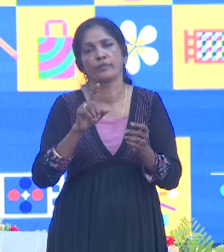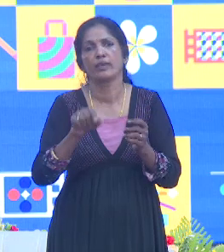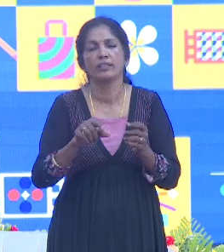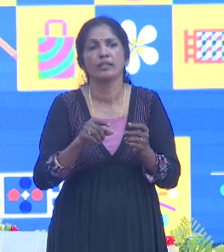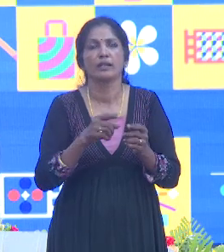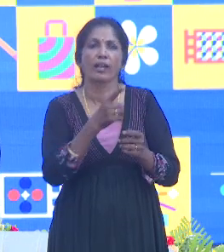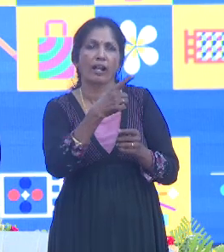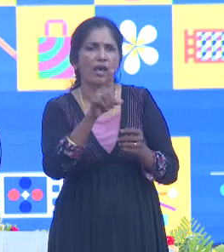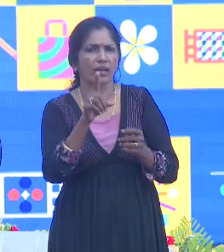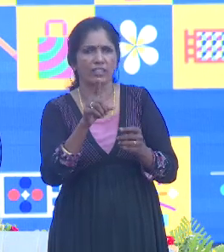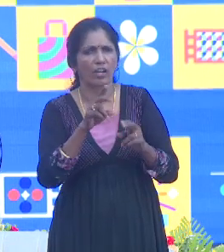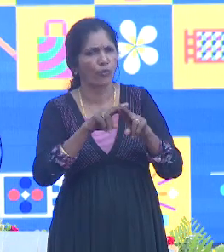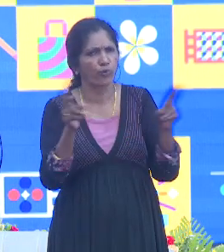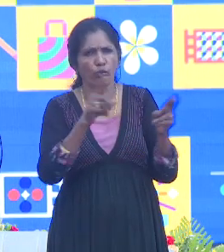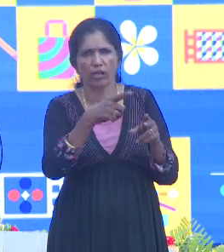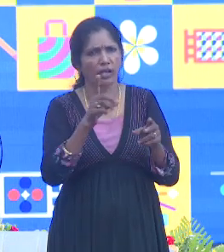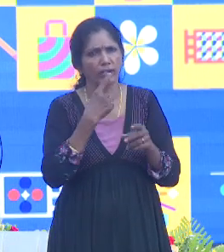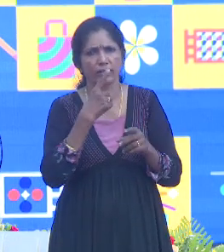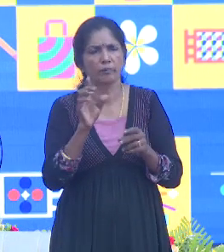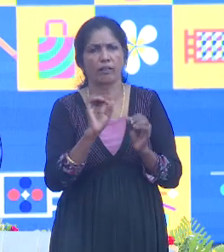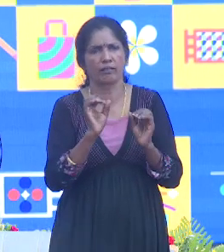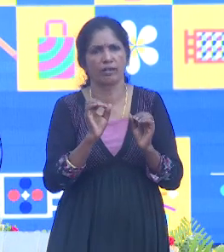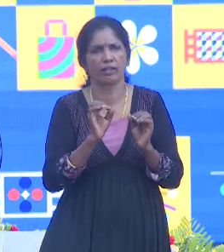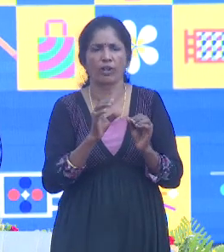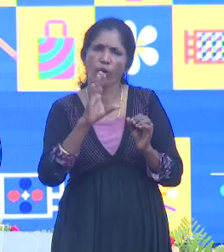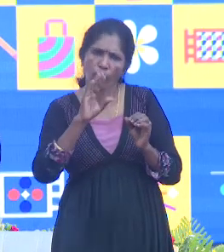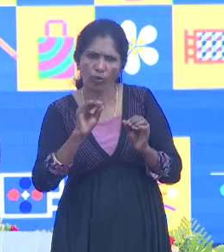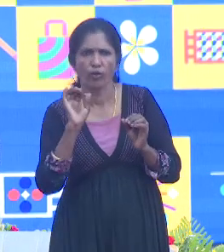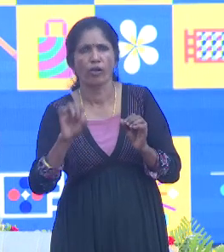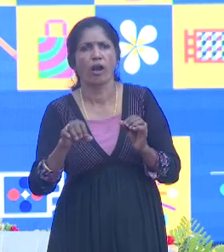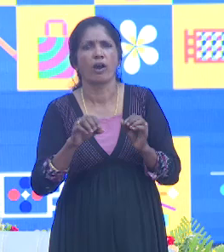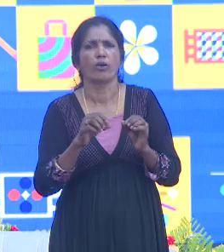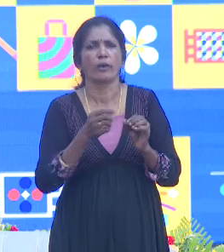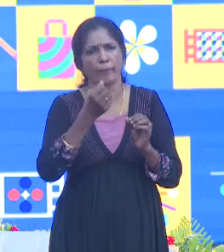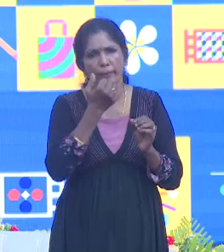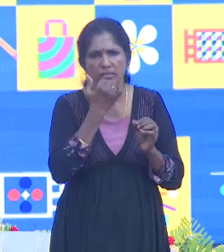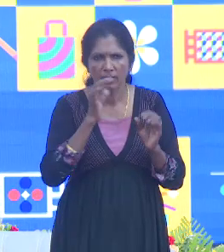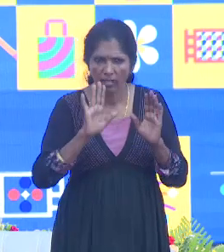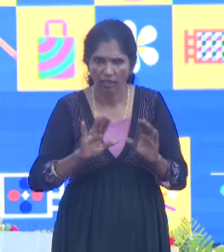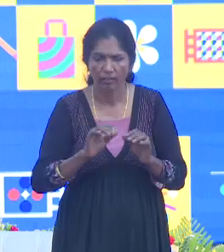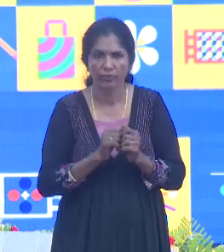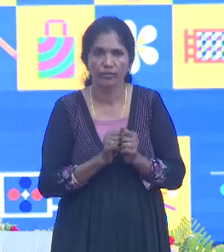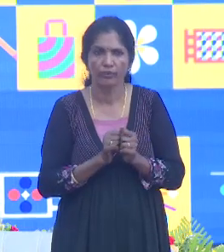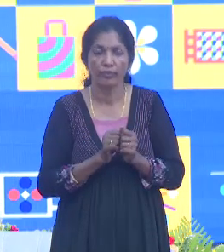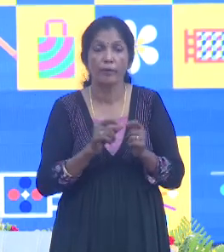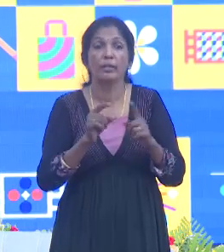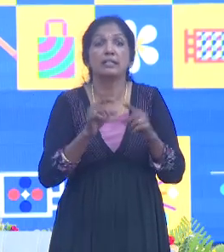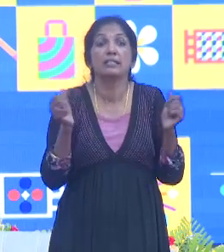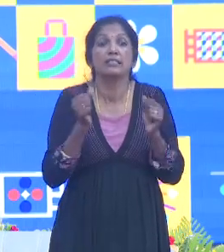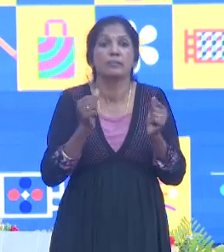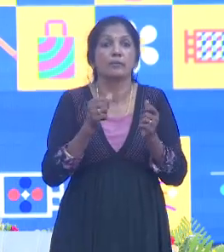കുറ്റമറ്റതാണ് എന്ന നിലയിലല്ല ഞാൻ പറയുന്നത്. കുറവുകളും പോരായ്മകളും ഒക്കെ ഉണ്ടെങ്കിലും ഡിസംബർ